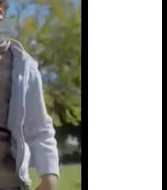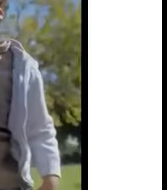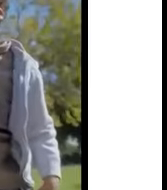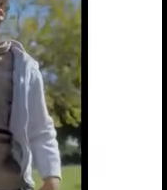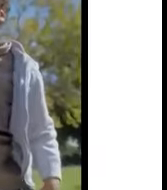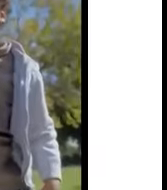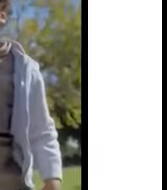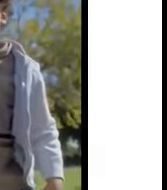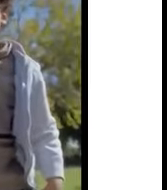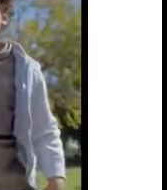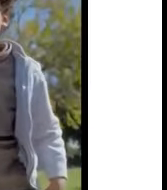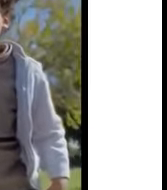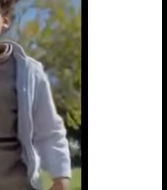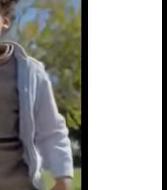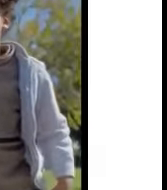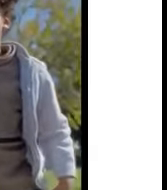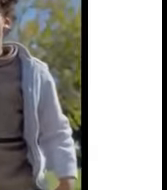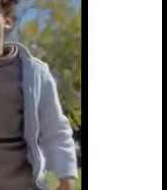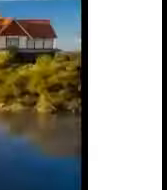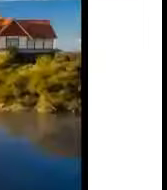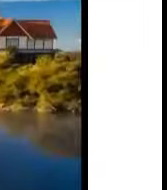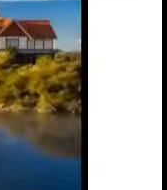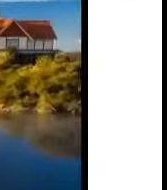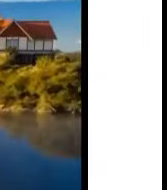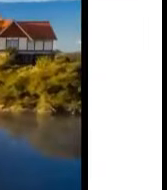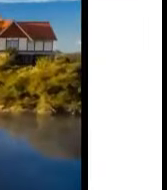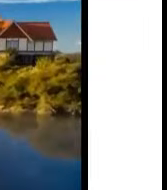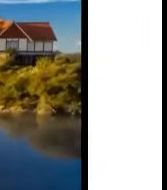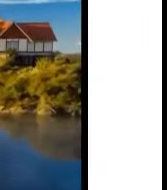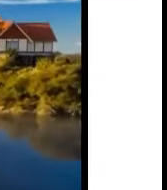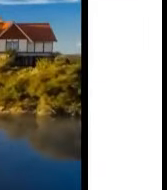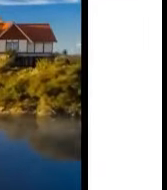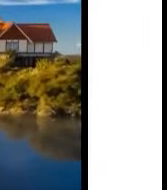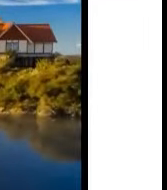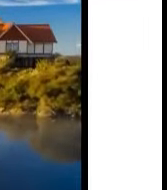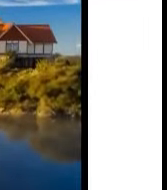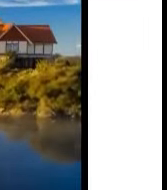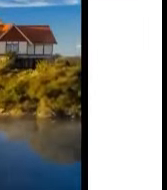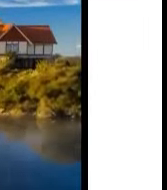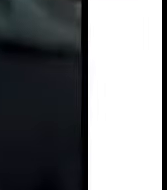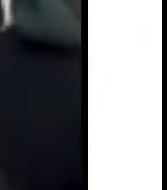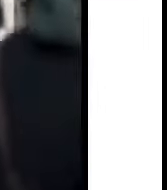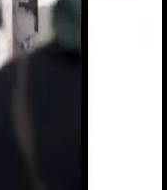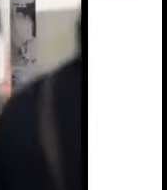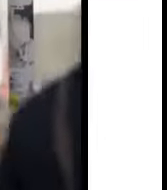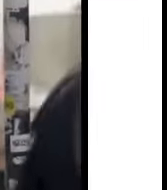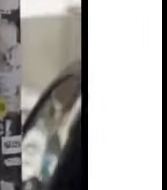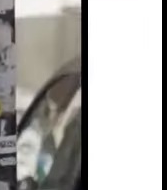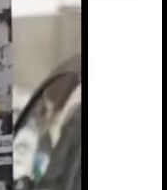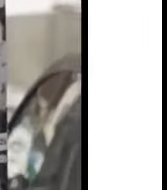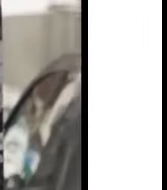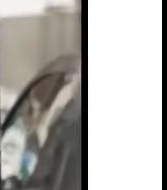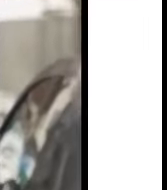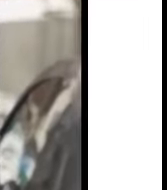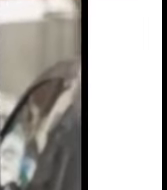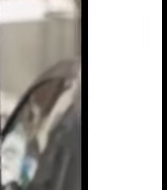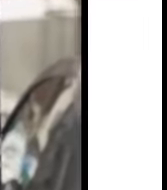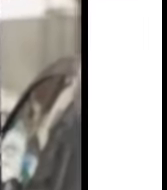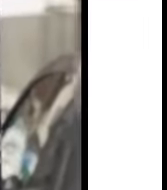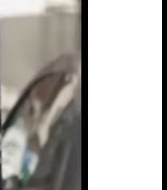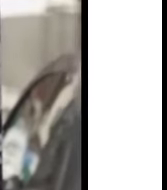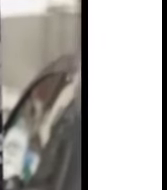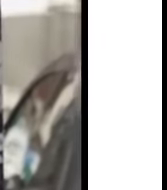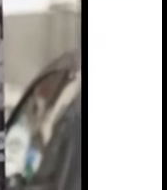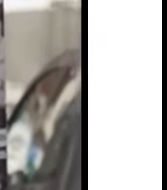evidenziando che tutto è interconnesso e interdipendente e che la nostra salute non è separata dalla